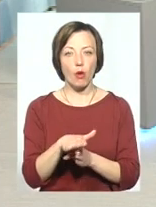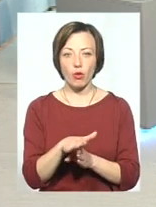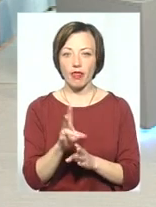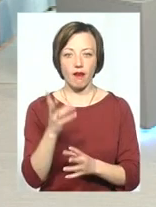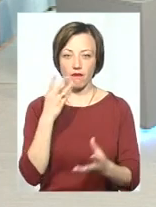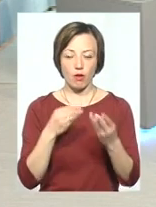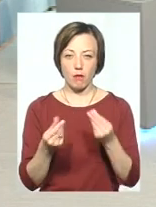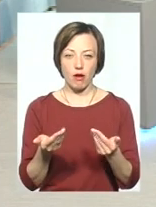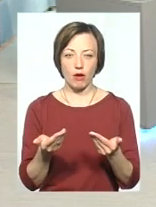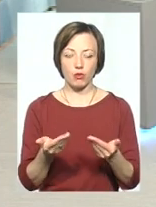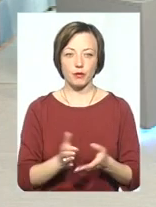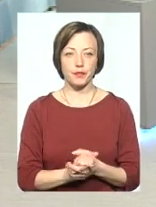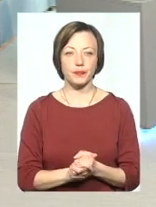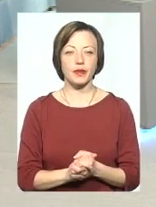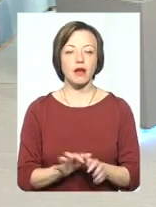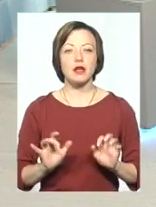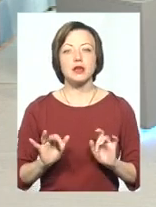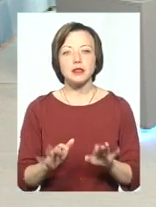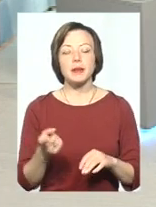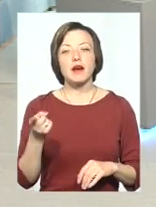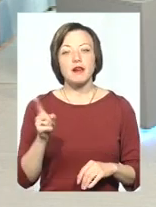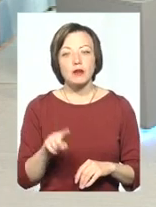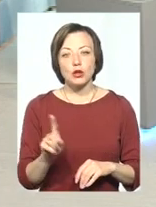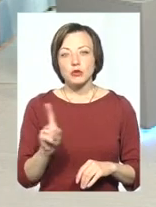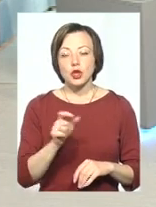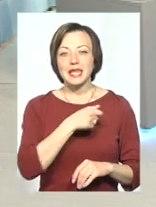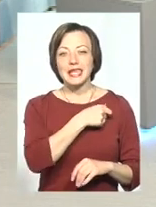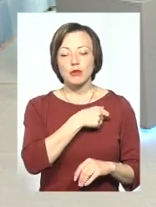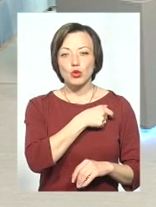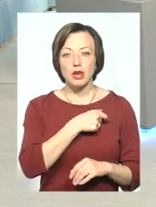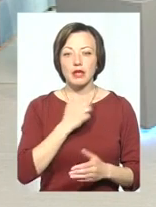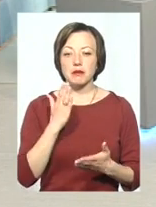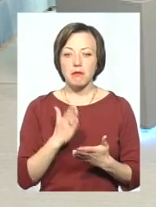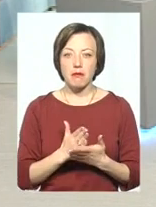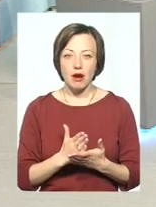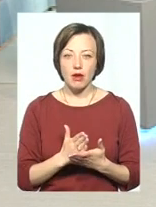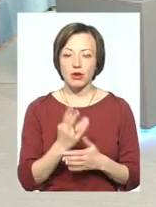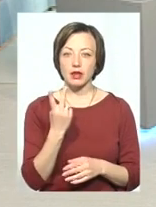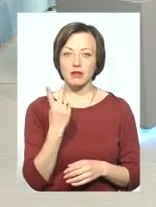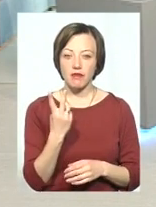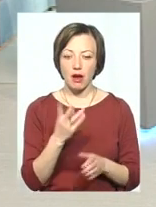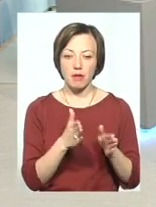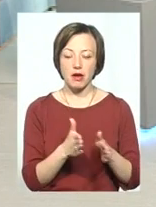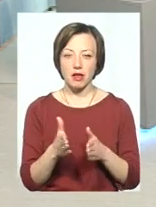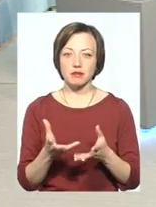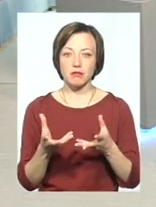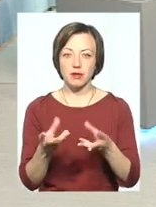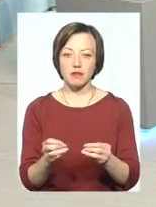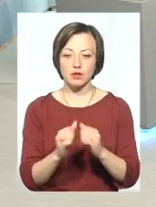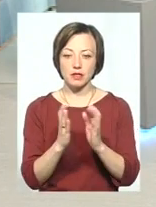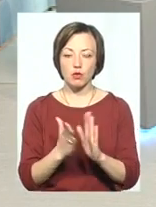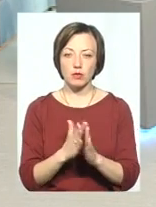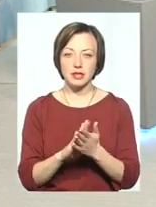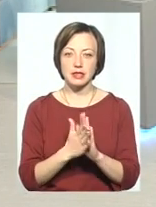неформально. Справа в тому, що депутати мають, напевно, два механізми впливу в цілому на